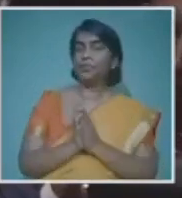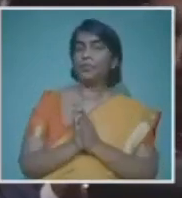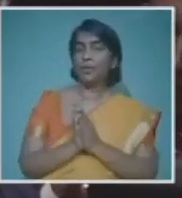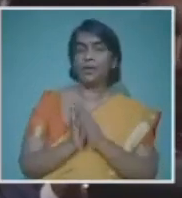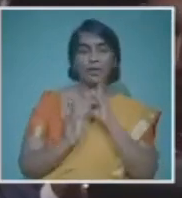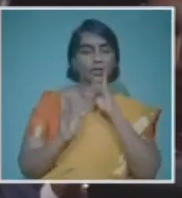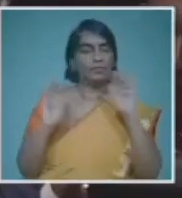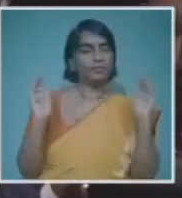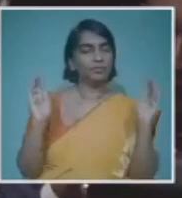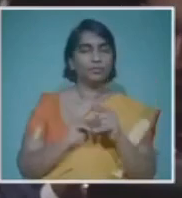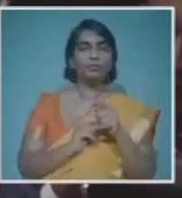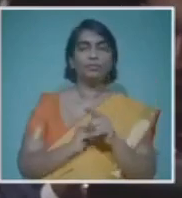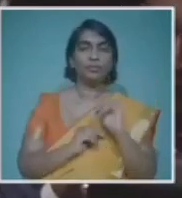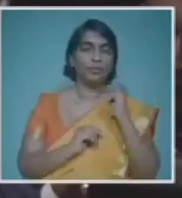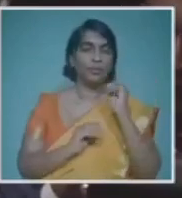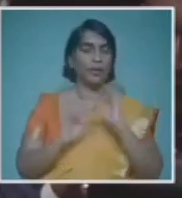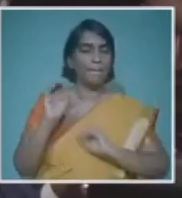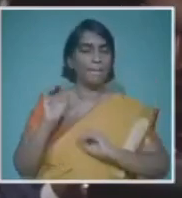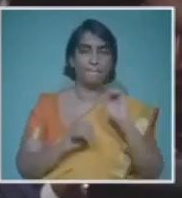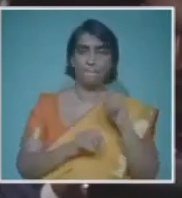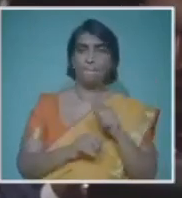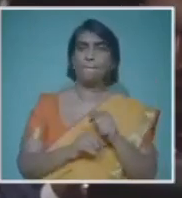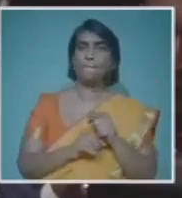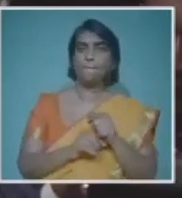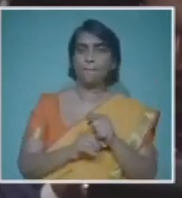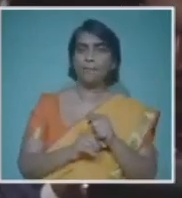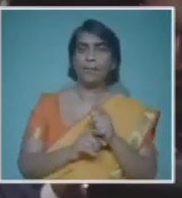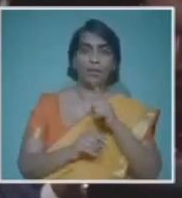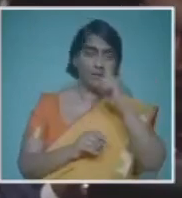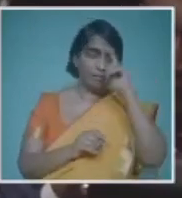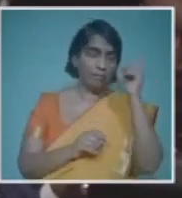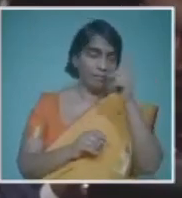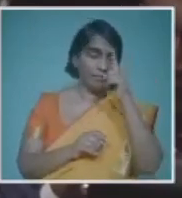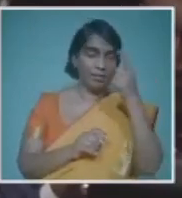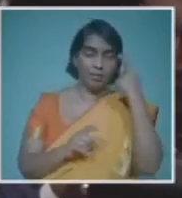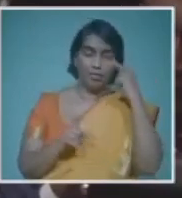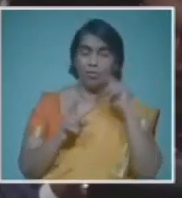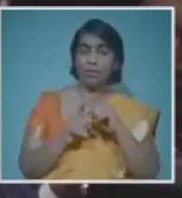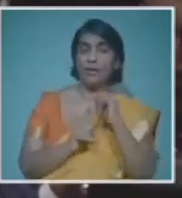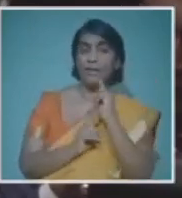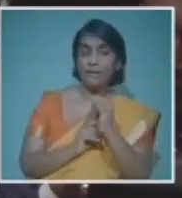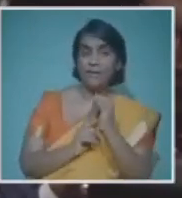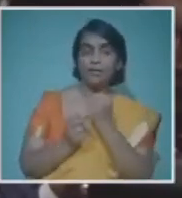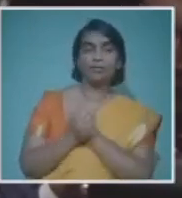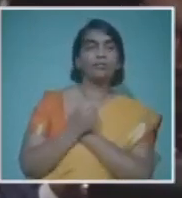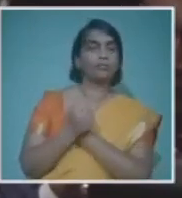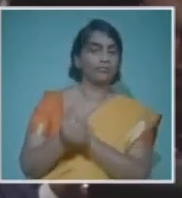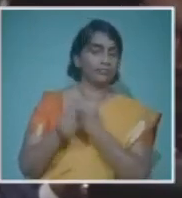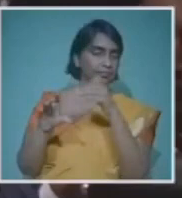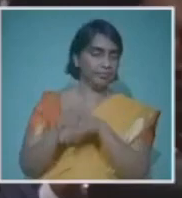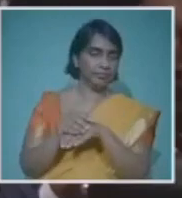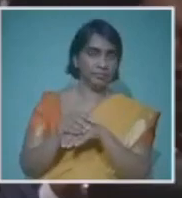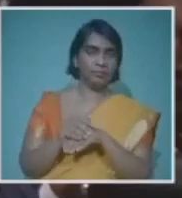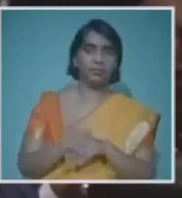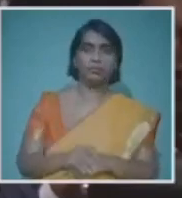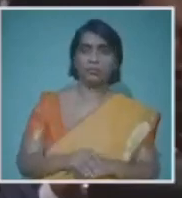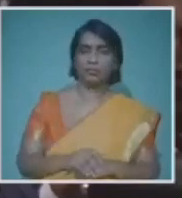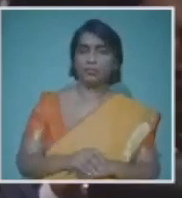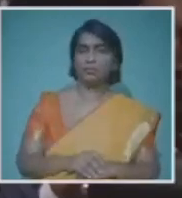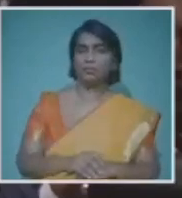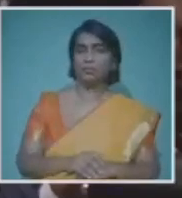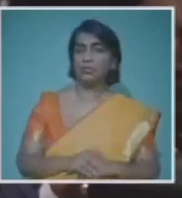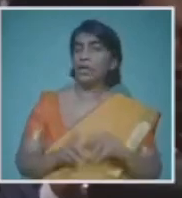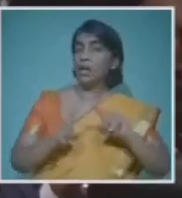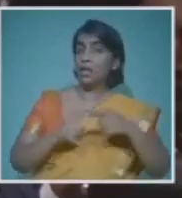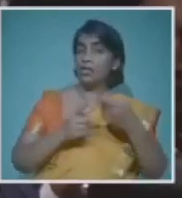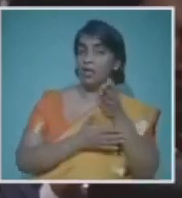දළ වශයෙන් ගත්තොත් 60%ක්වත් විෂමද්‍රව්‍ය සම්බන්ධව වැරදි වලට තමයි මේ බන්ධනාගාර ගත වෙලා තිබෙන්නේ.